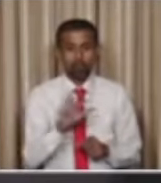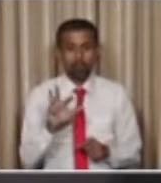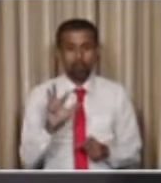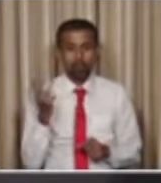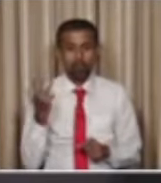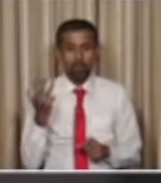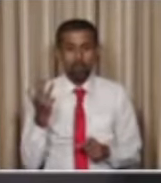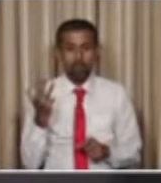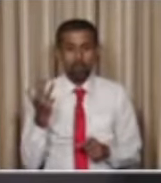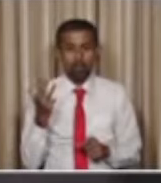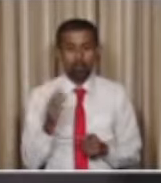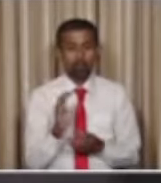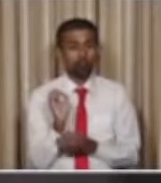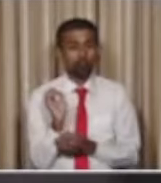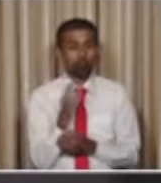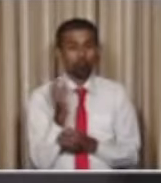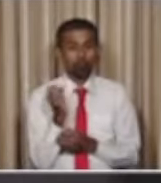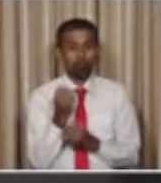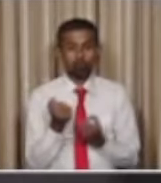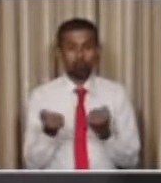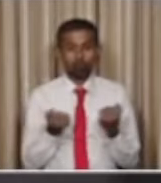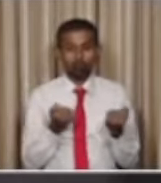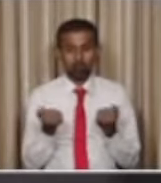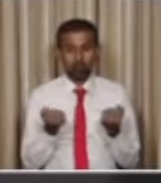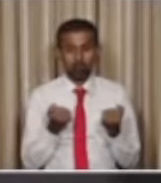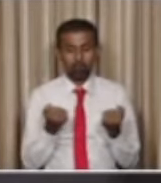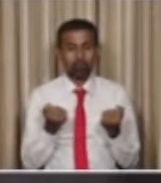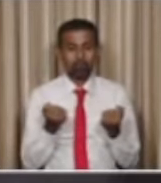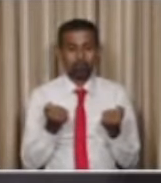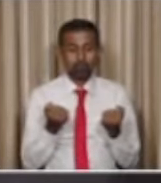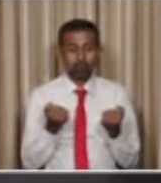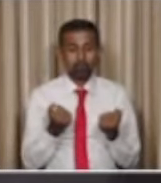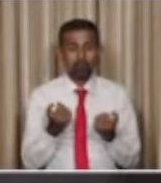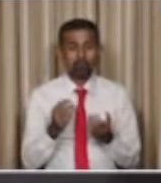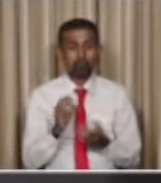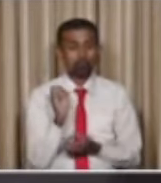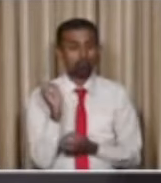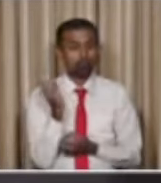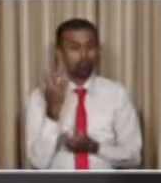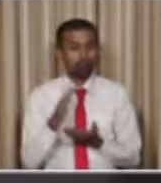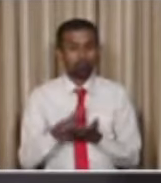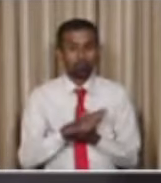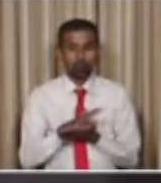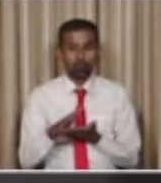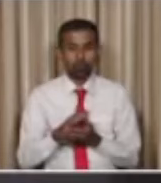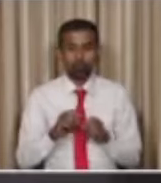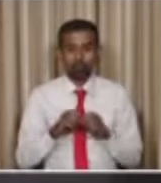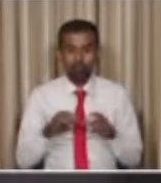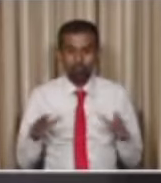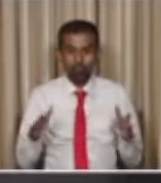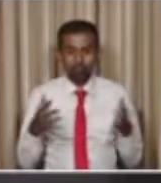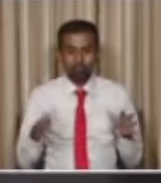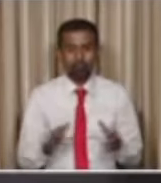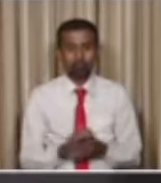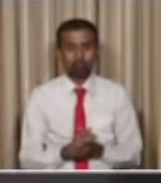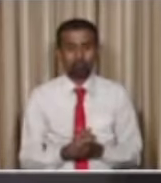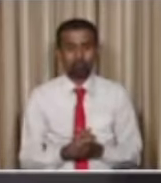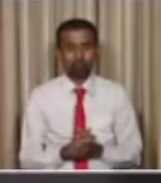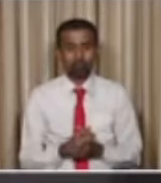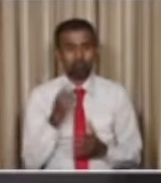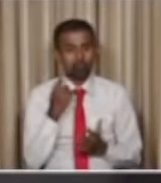19.90 එහෙම නැත්නම් මේ සුවසැරිය කියන සේවාව විලන් රථ සේවාව ජනගත වුණා. විශේෂයෙන්ම එහෙම